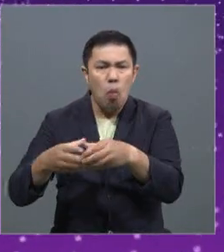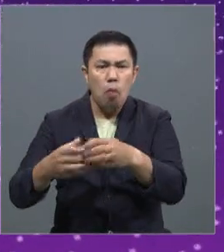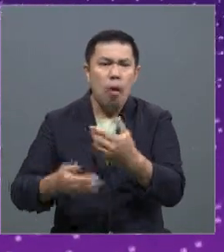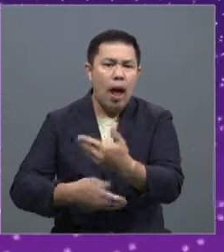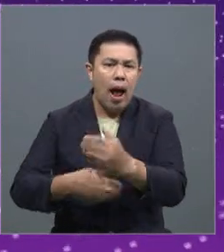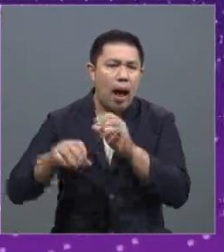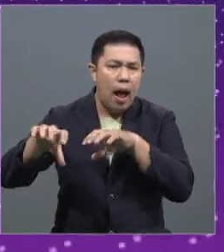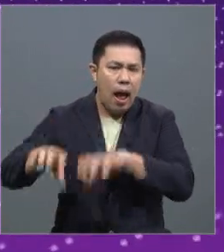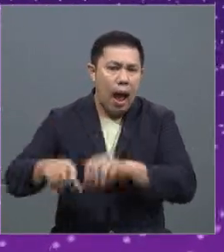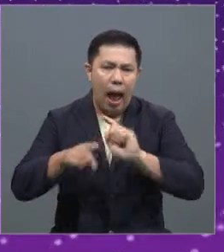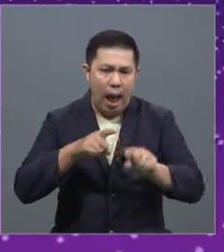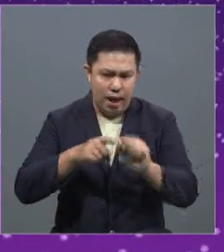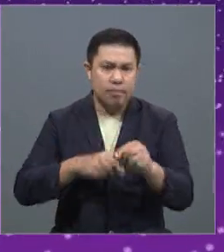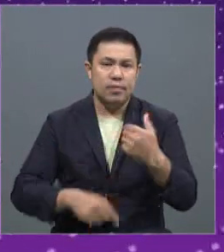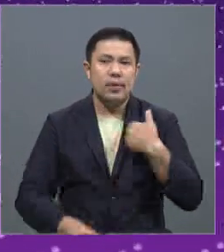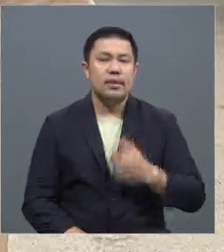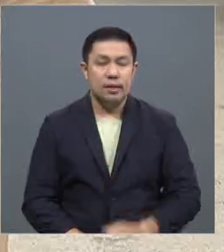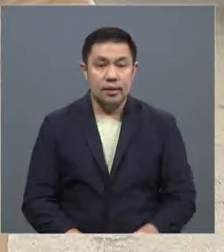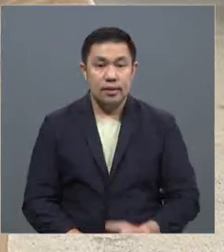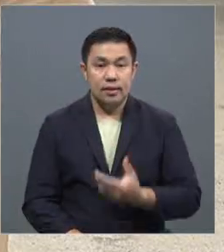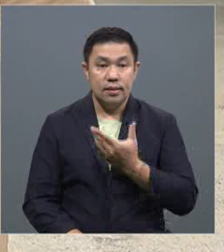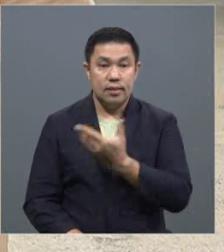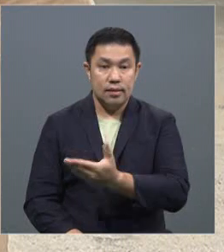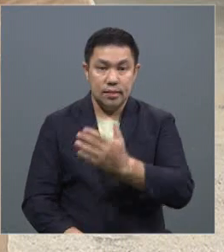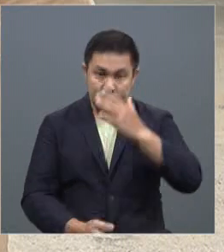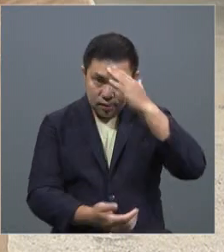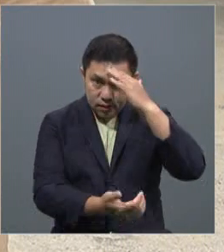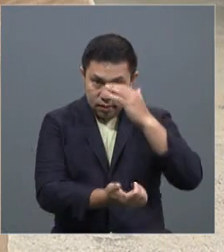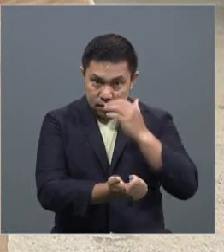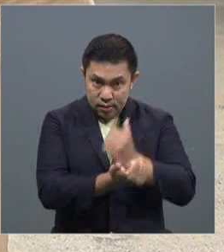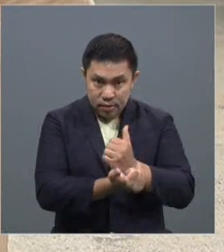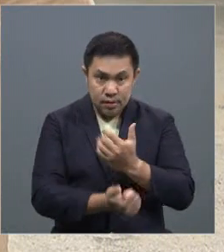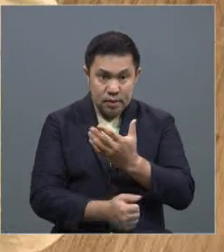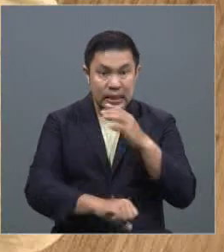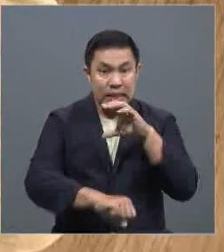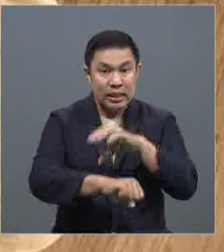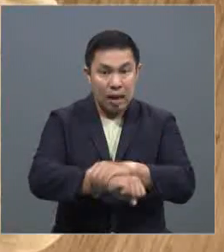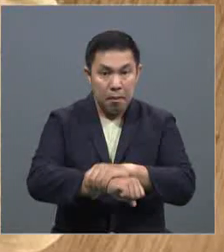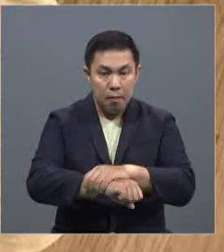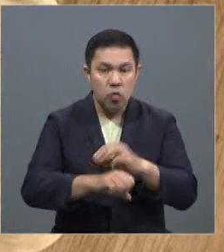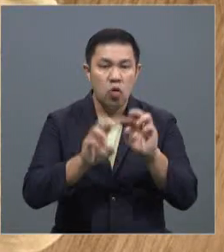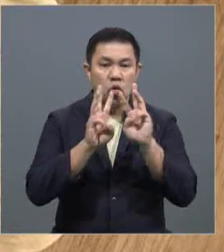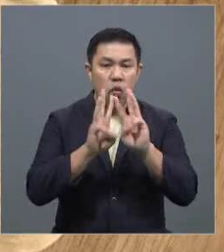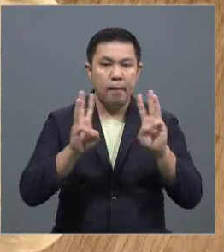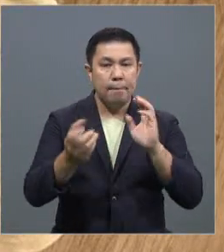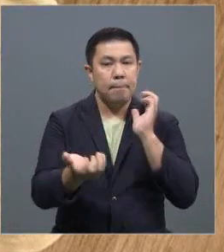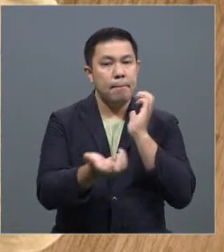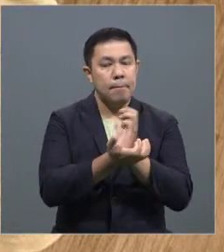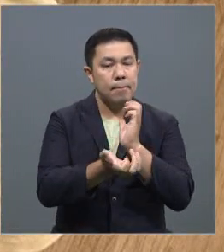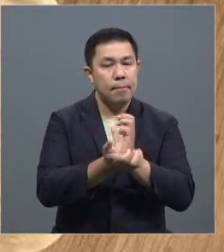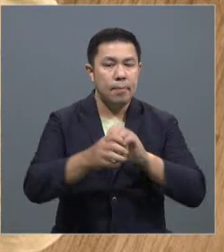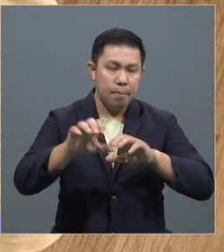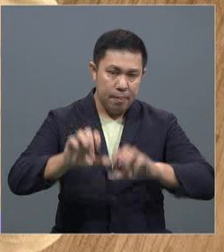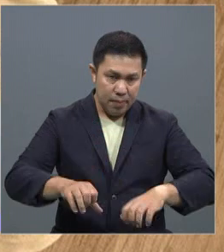จำนวนมากค่ะตำรวจกองบัญชาการสืบสวนอาชกรรมทางเทคโนโลยีเข้าไปกวาดล้างเครือข่ายเว็บพนันออนไลน์นะคะ